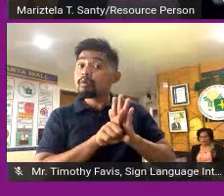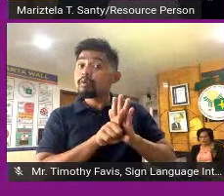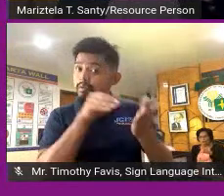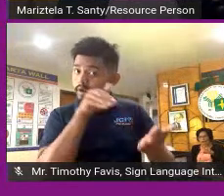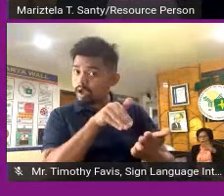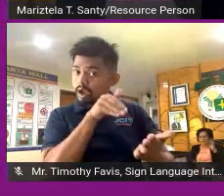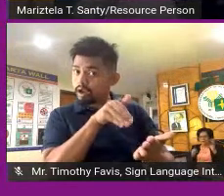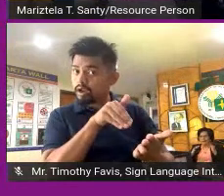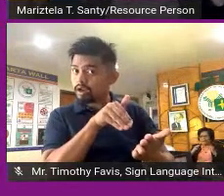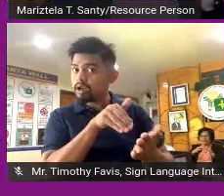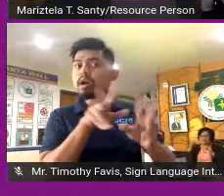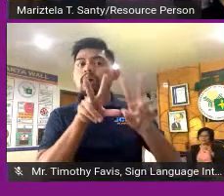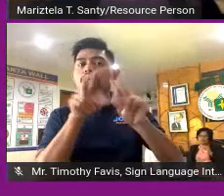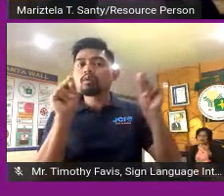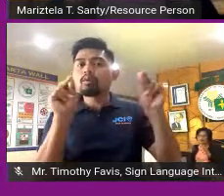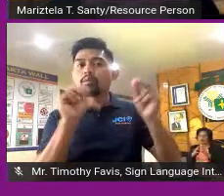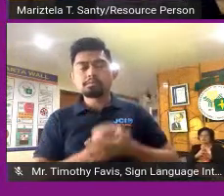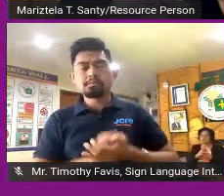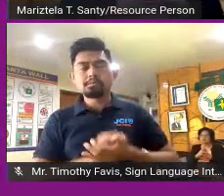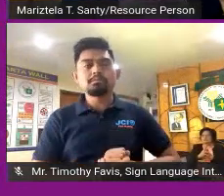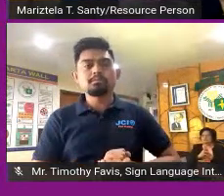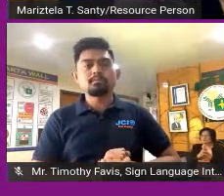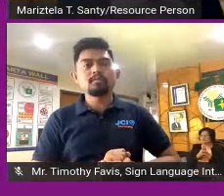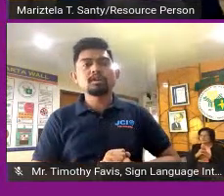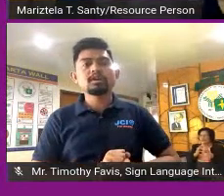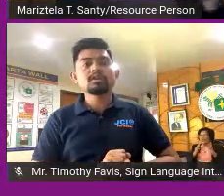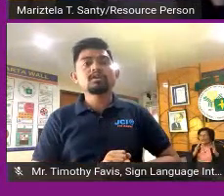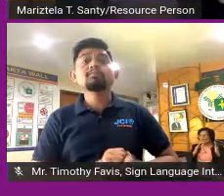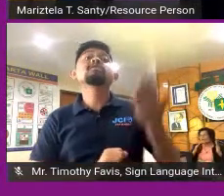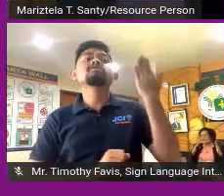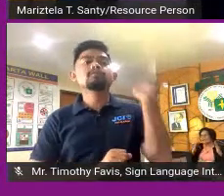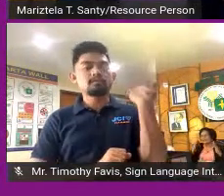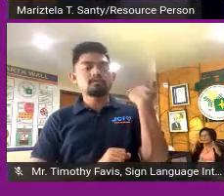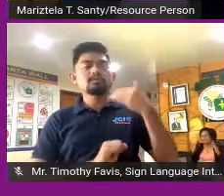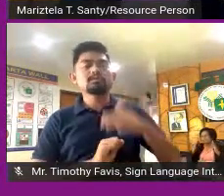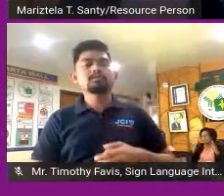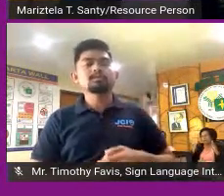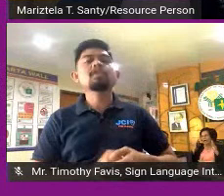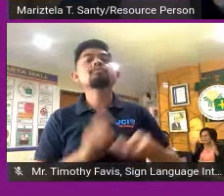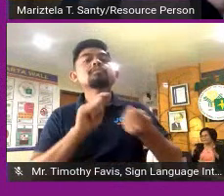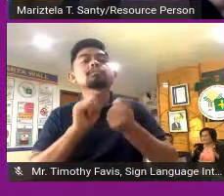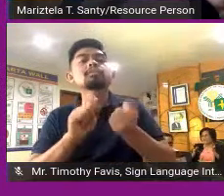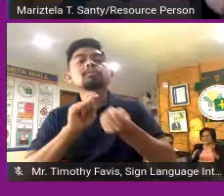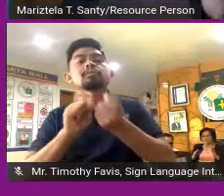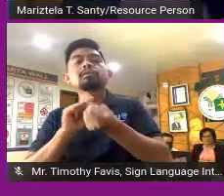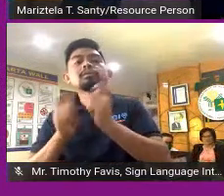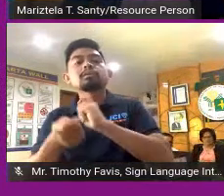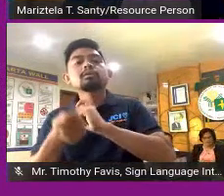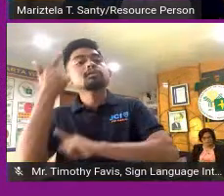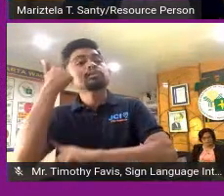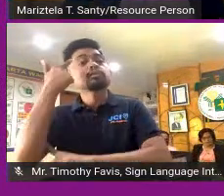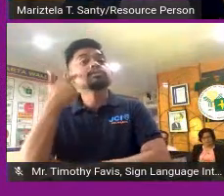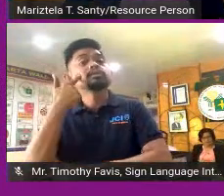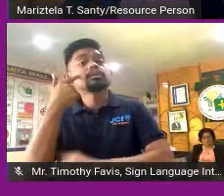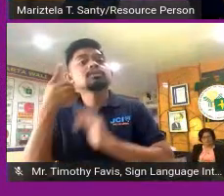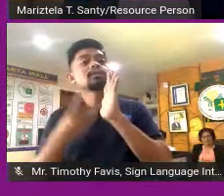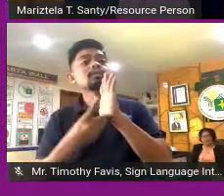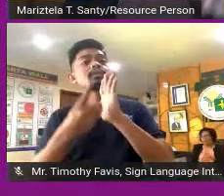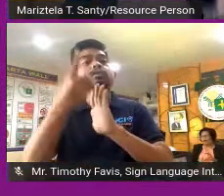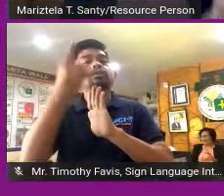So, ito po ang parang transition ng ating gender and